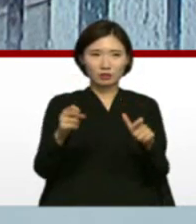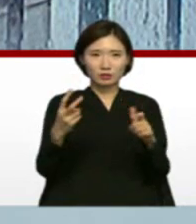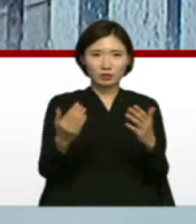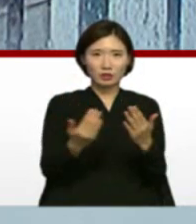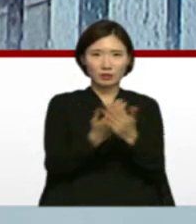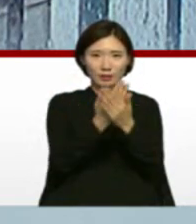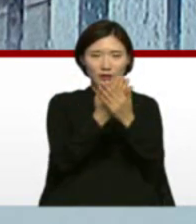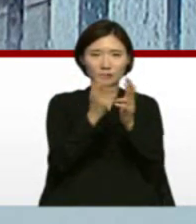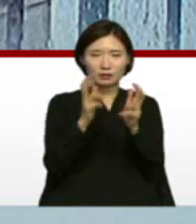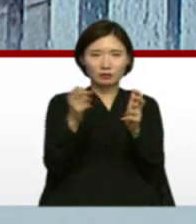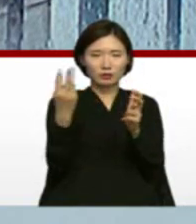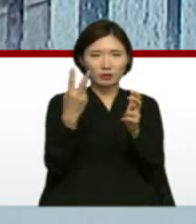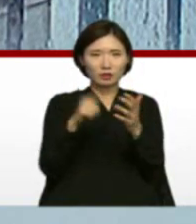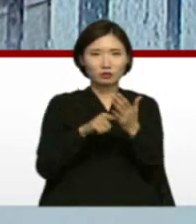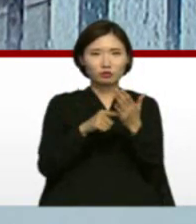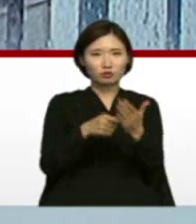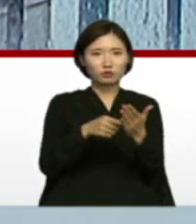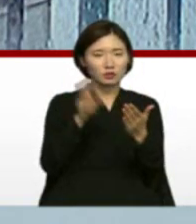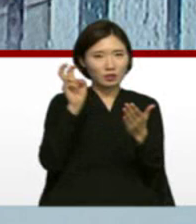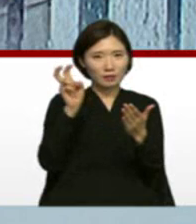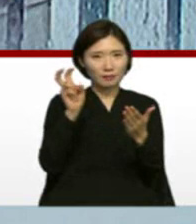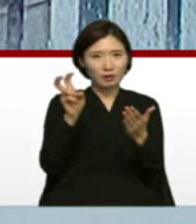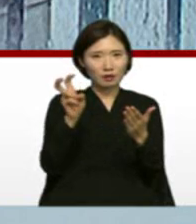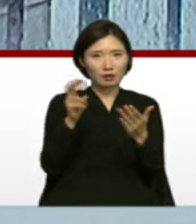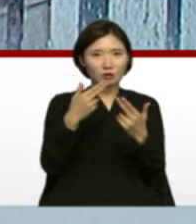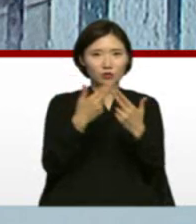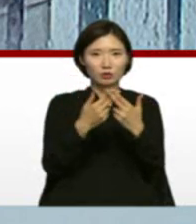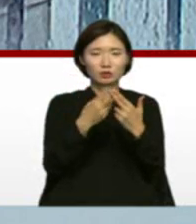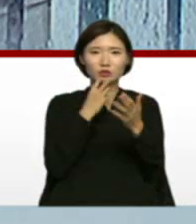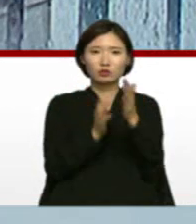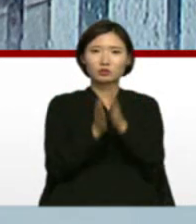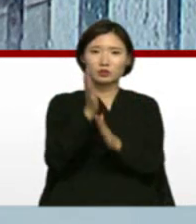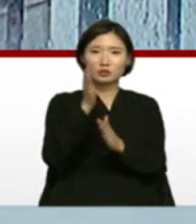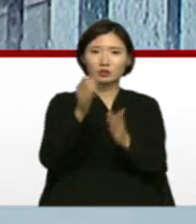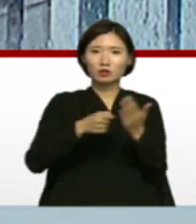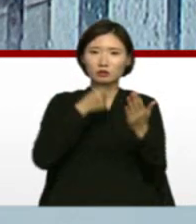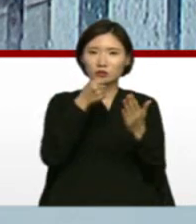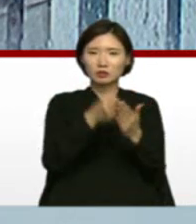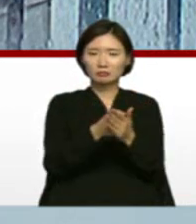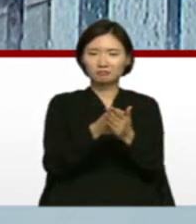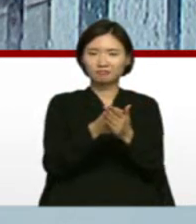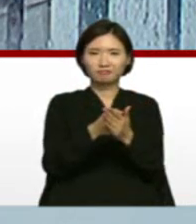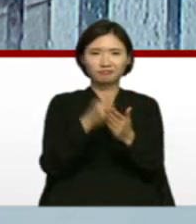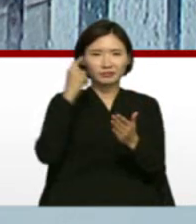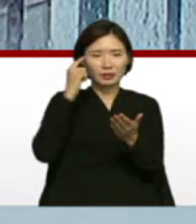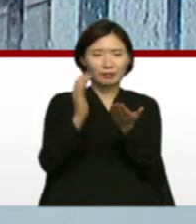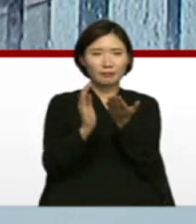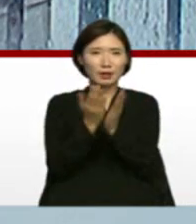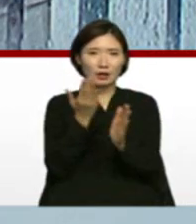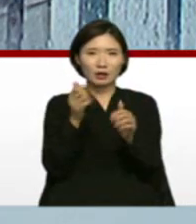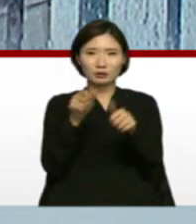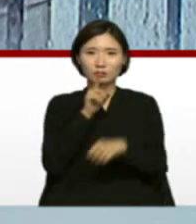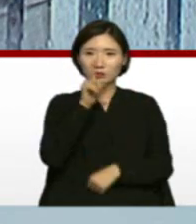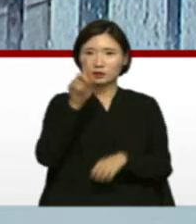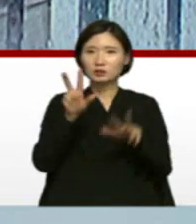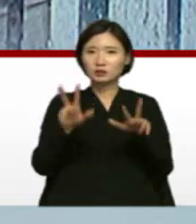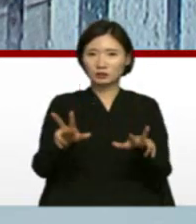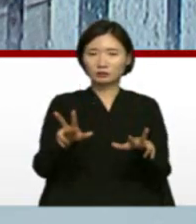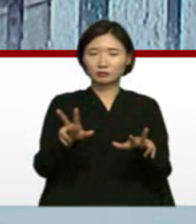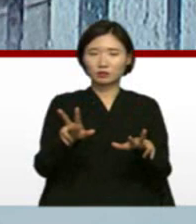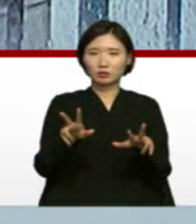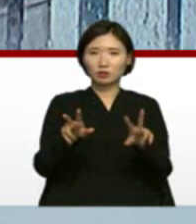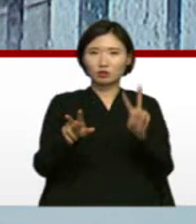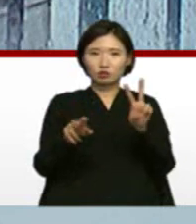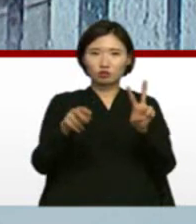추진될 가능성이 대두되고 있습니다 조합은 서울시의 이 같은 결정이 부당하다며 소송을 냈고 현재 2심 이